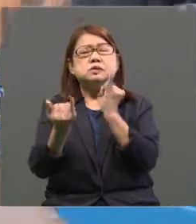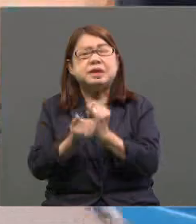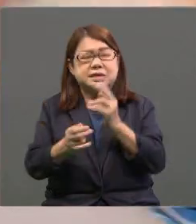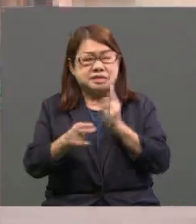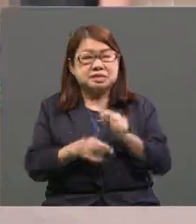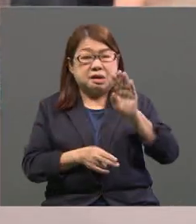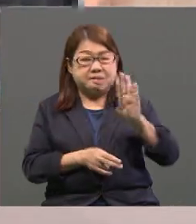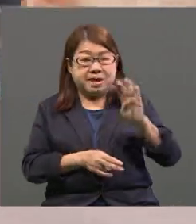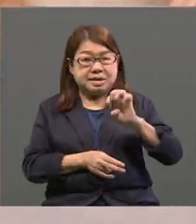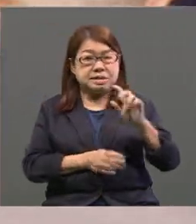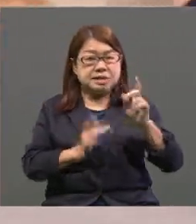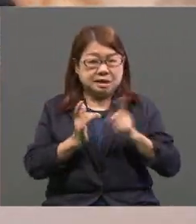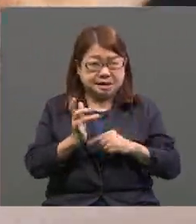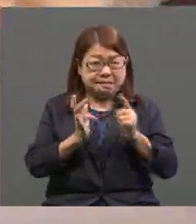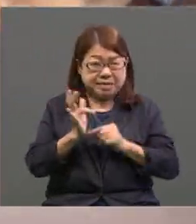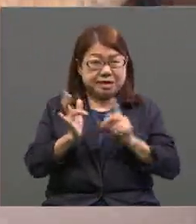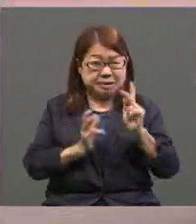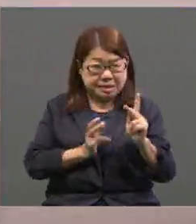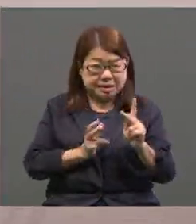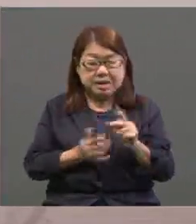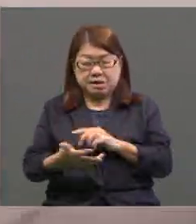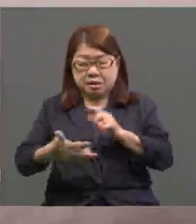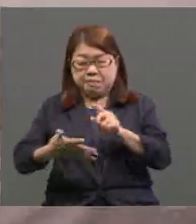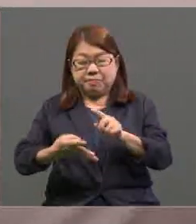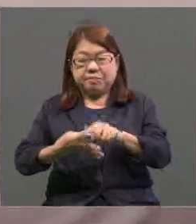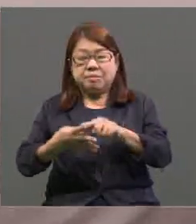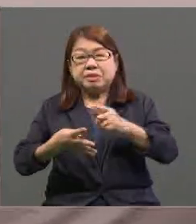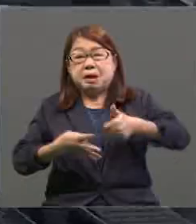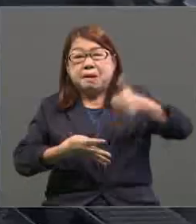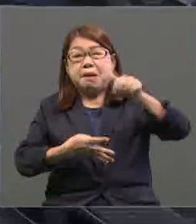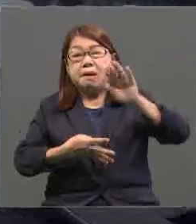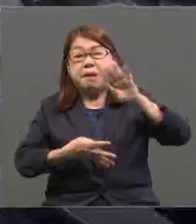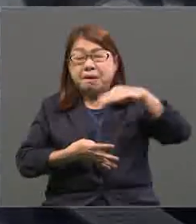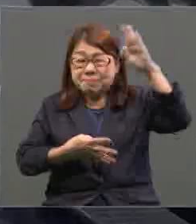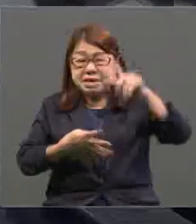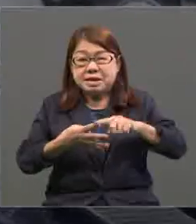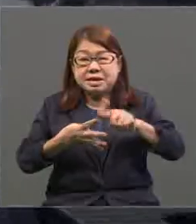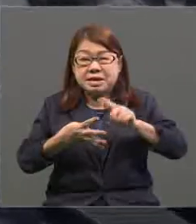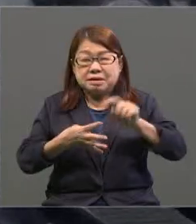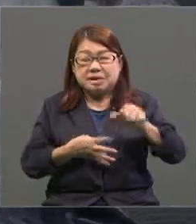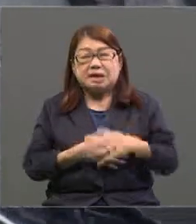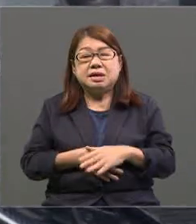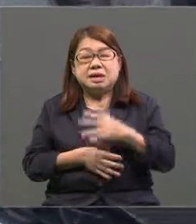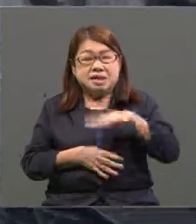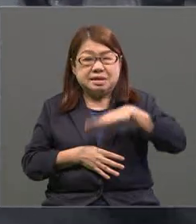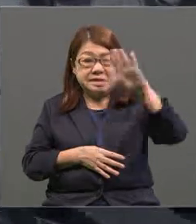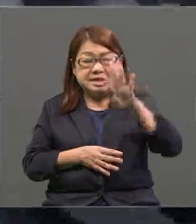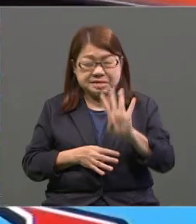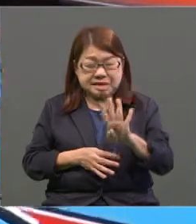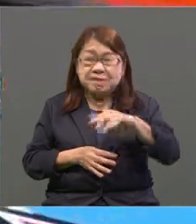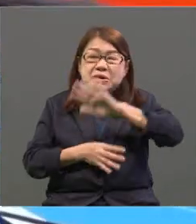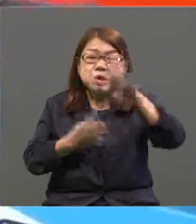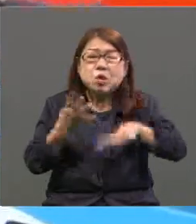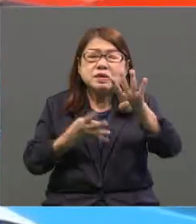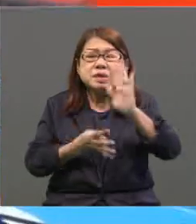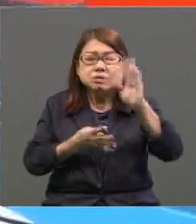อีกทีนึงบิ๊กก็คือน้องชายของ Benzเมอนพี่ใหญ่ในตระกูล 4บอบิ๊กนี่แหละคือคนที่หนีออกนอกประเทศไปแล้วพร้อม